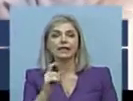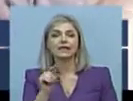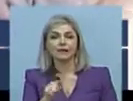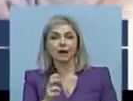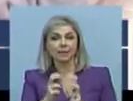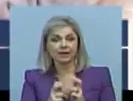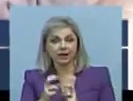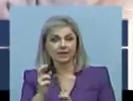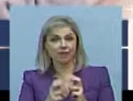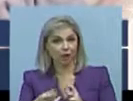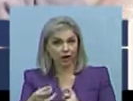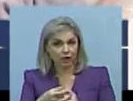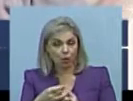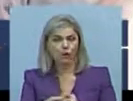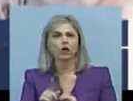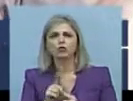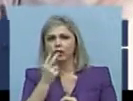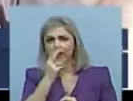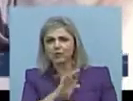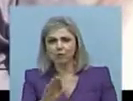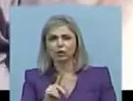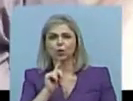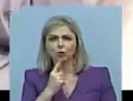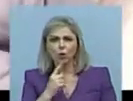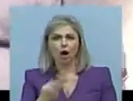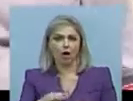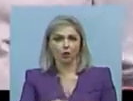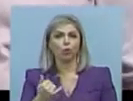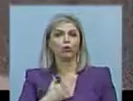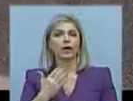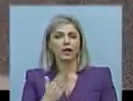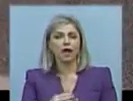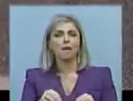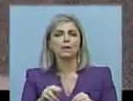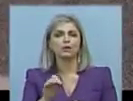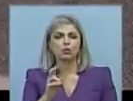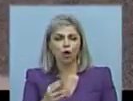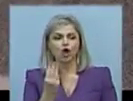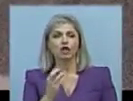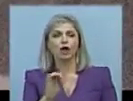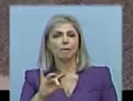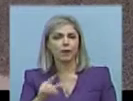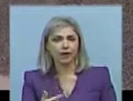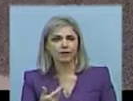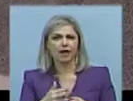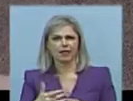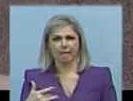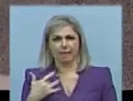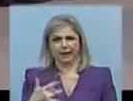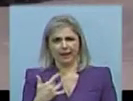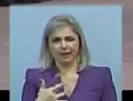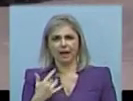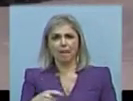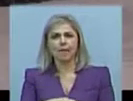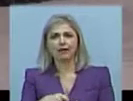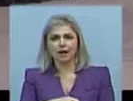Заводському районі, котрі дійсно намагаються, незважаючи ні на які труднощі, котрі у нас є, а це пісок, щебінь, це, скажімо, такі пильні матеріали для